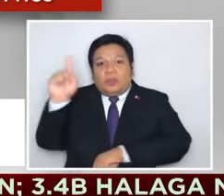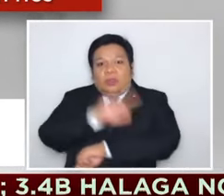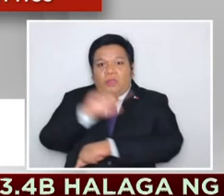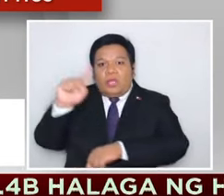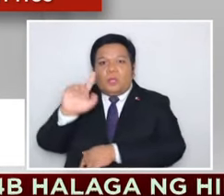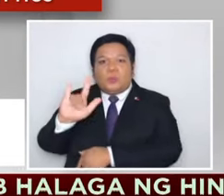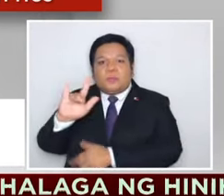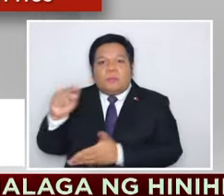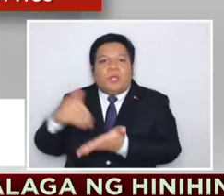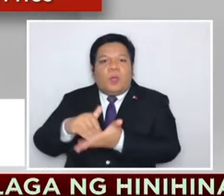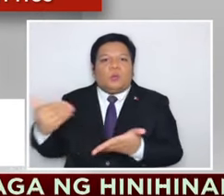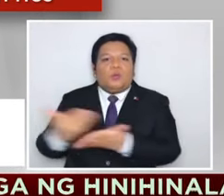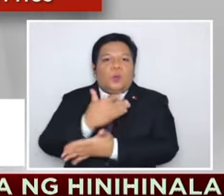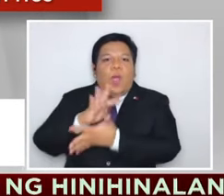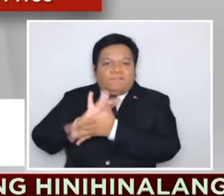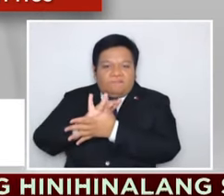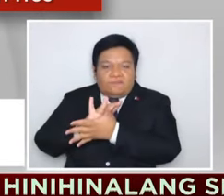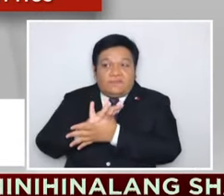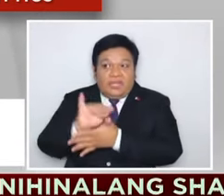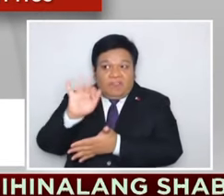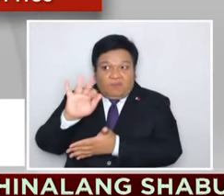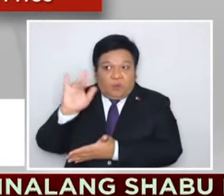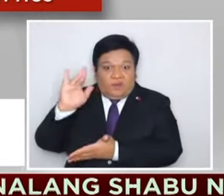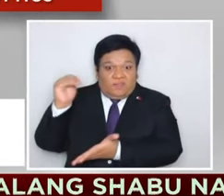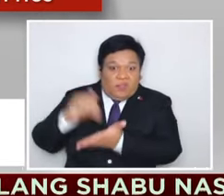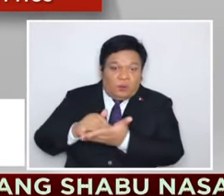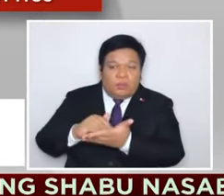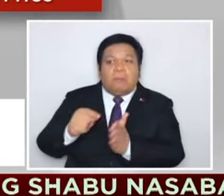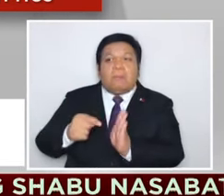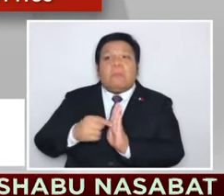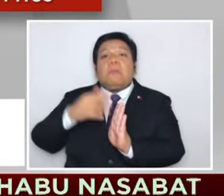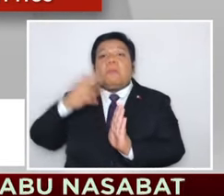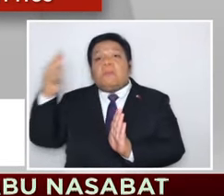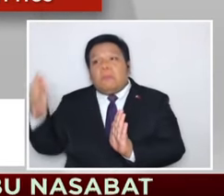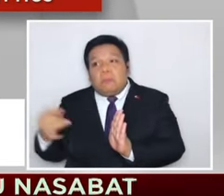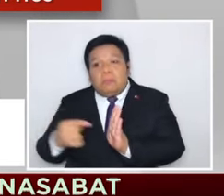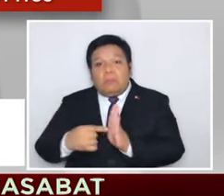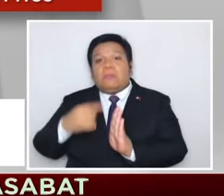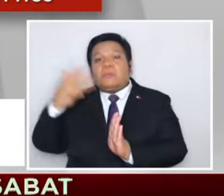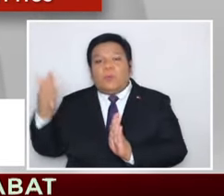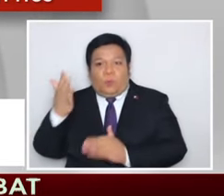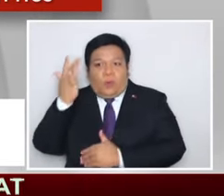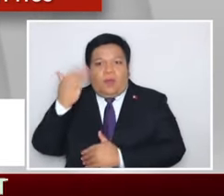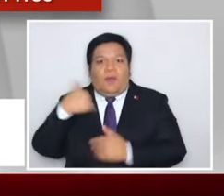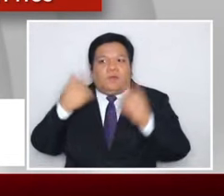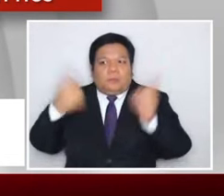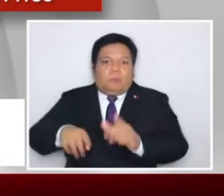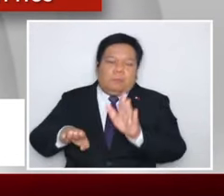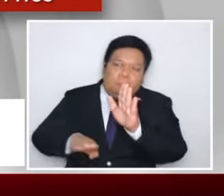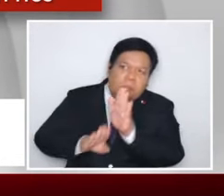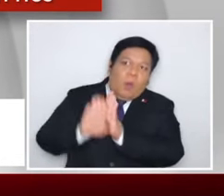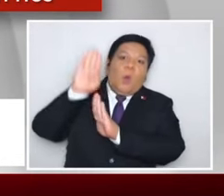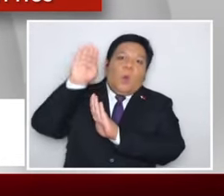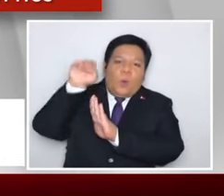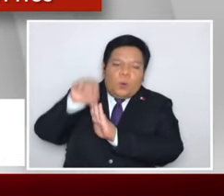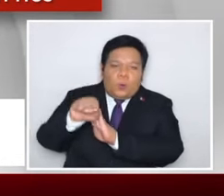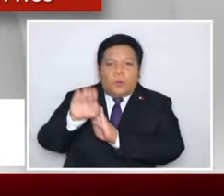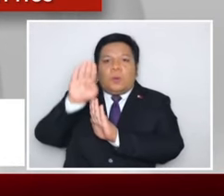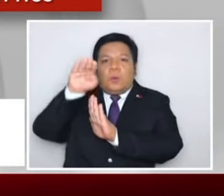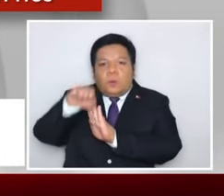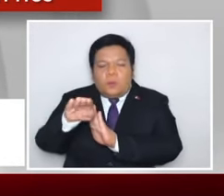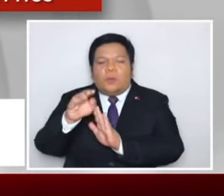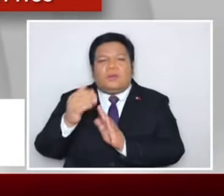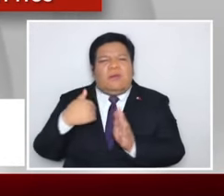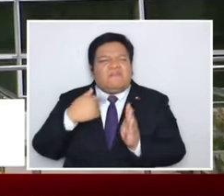tumamaman ng 25,000, paisa-isa lang yun. Kasi may mga araw talagang may sudden spike tayong nakikita sa numbers. May mga ganun instances na may